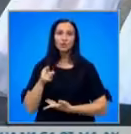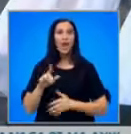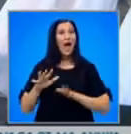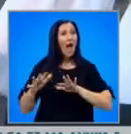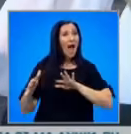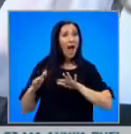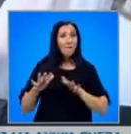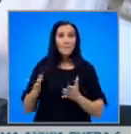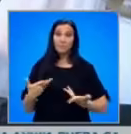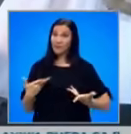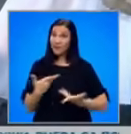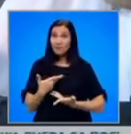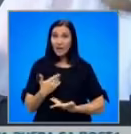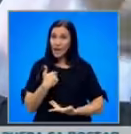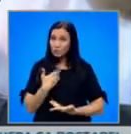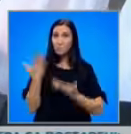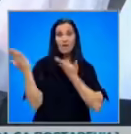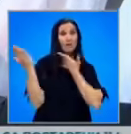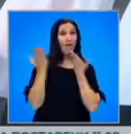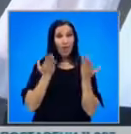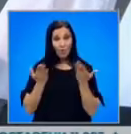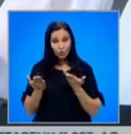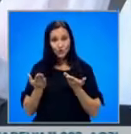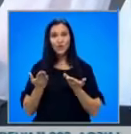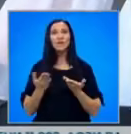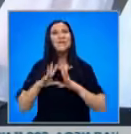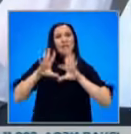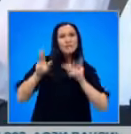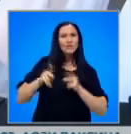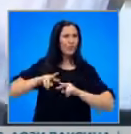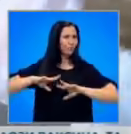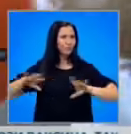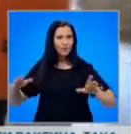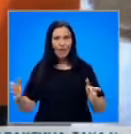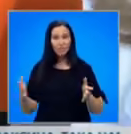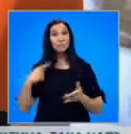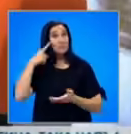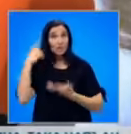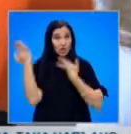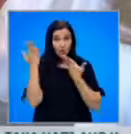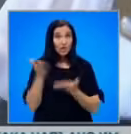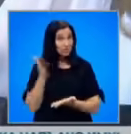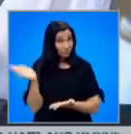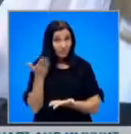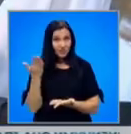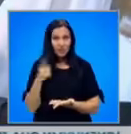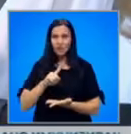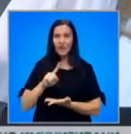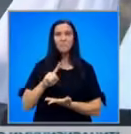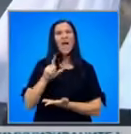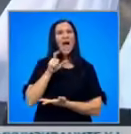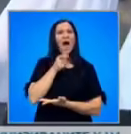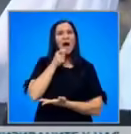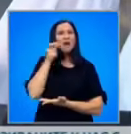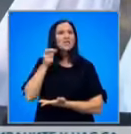Ами, интересно ми е да уча и всичко останало. Знаеш ли да четеш вече или още не? Ами,